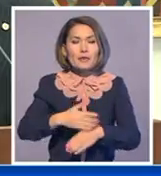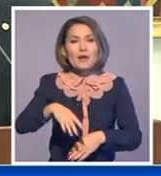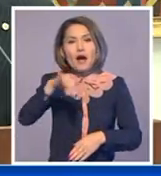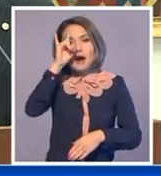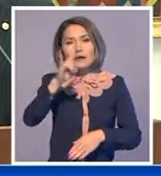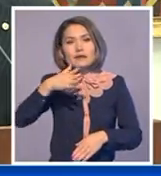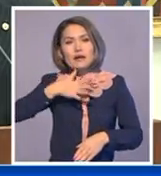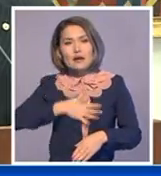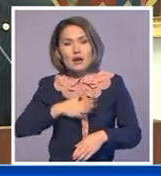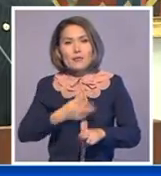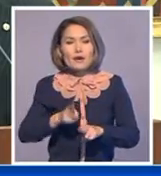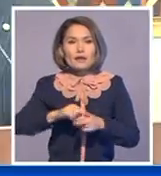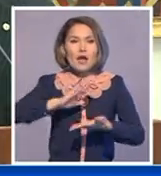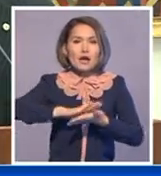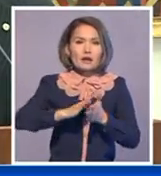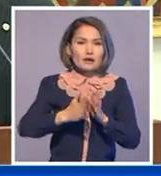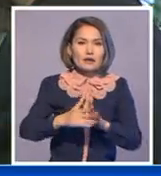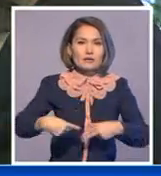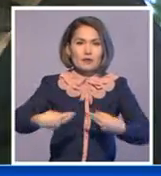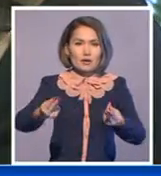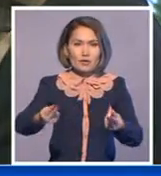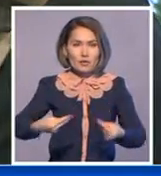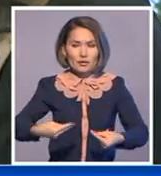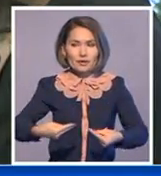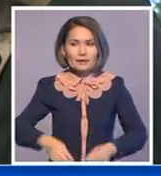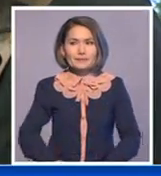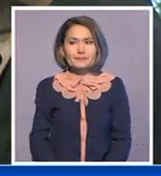екі ел арасындағы тағы бір келісімге келетін туралы уағдаласты.